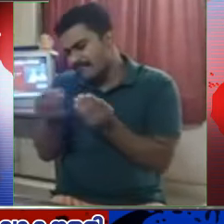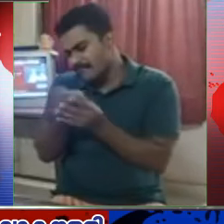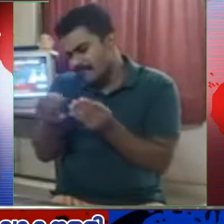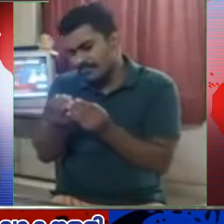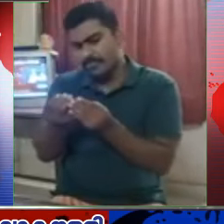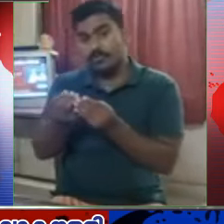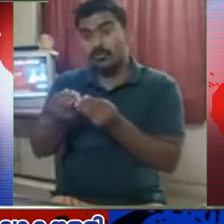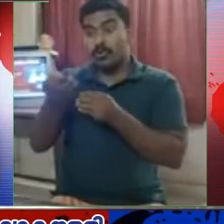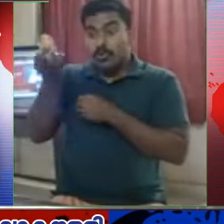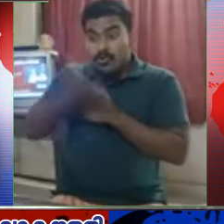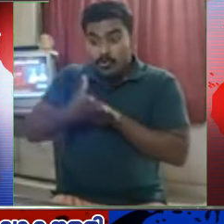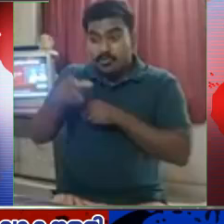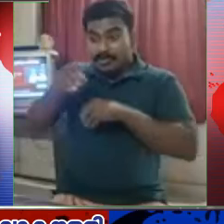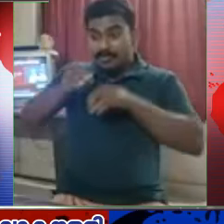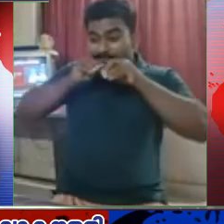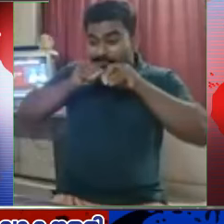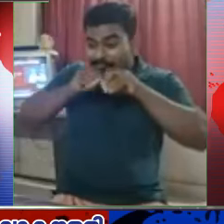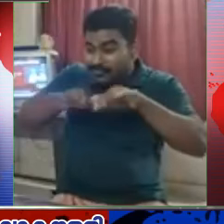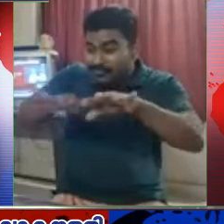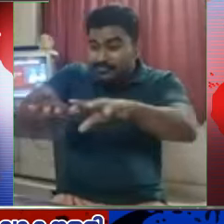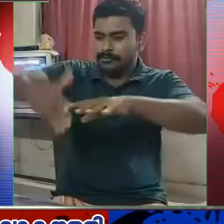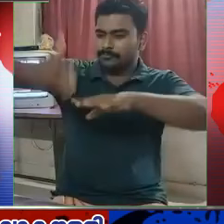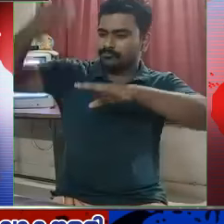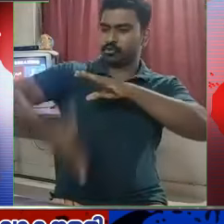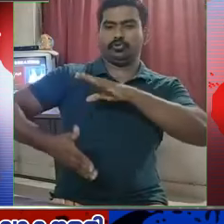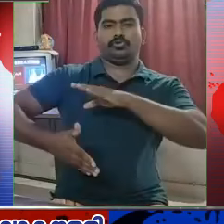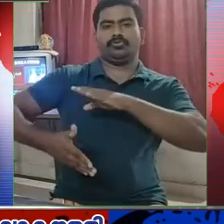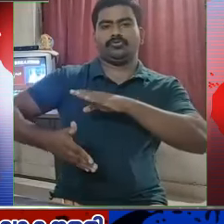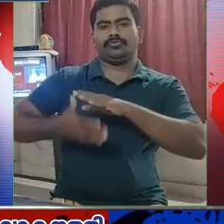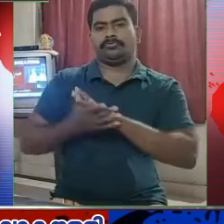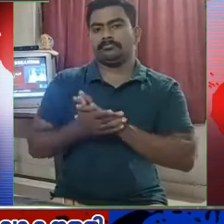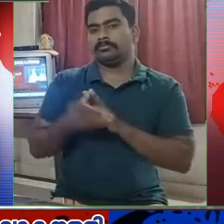രോഗവ്യാപനം പിടിച്ചു നിർത്താൻ നമുക്ക് കഴിയുന്നു എന്ന് തന്നെയാണ്.